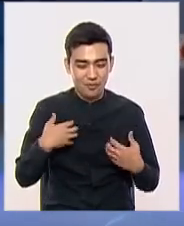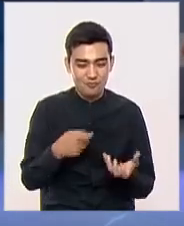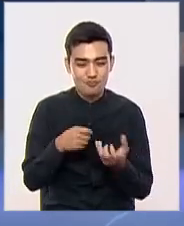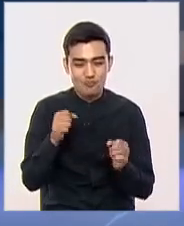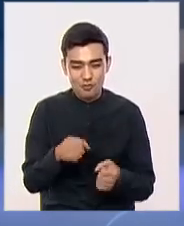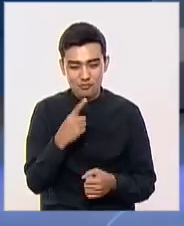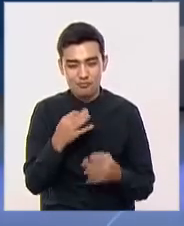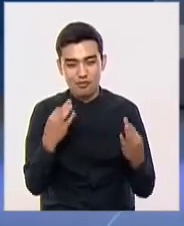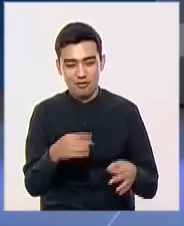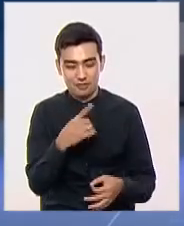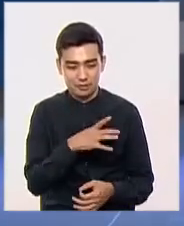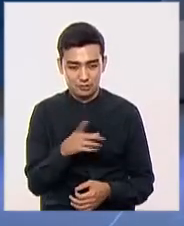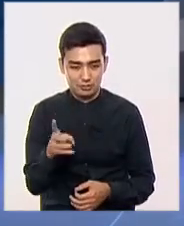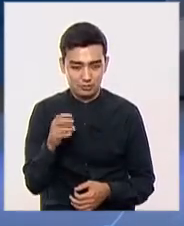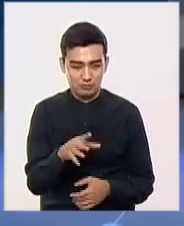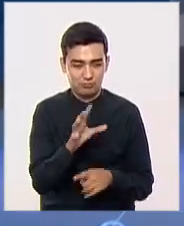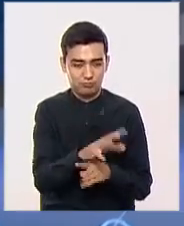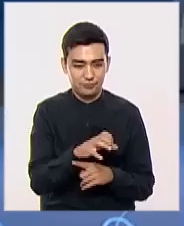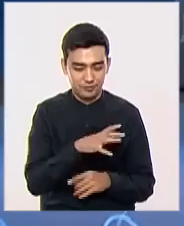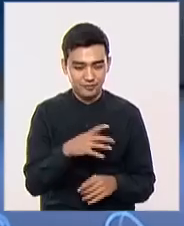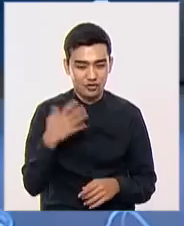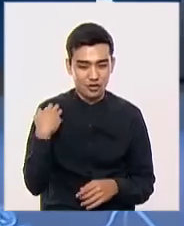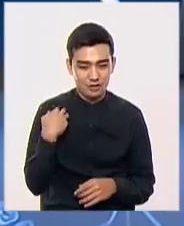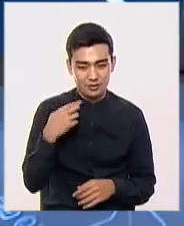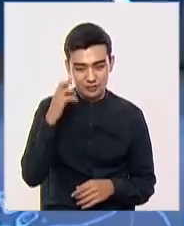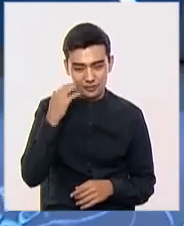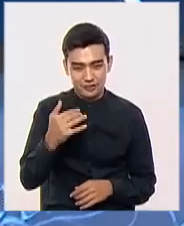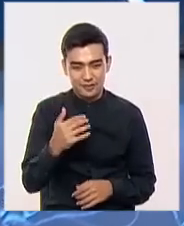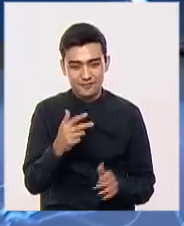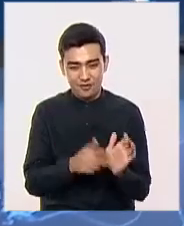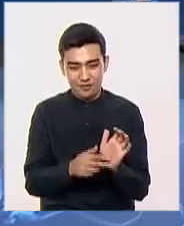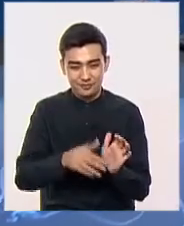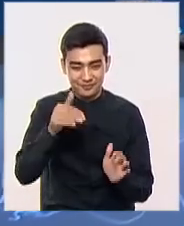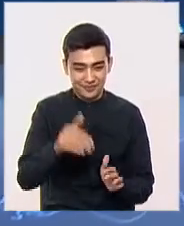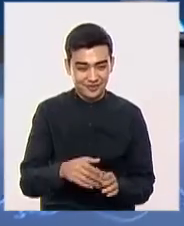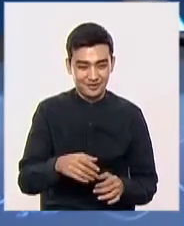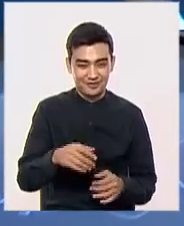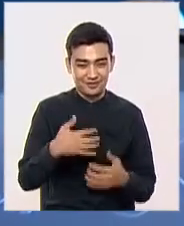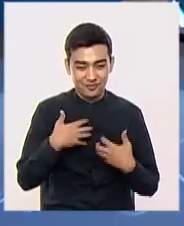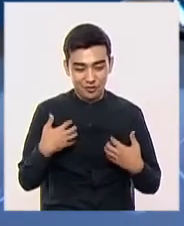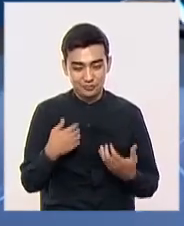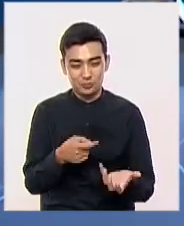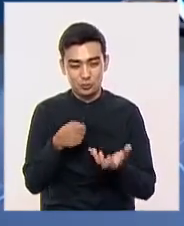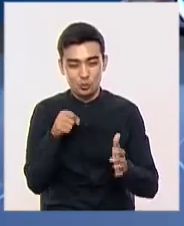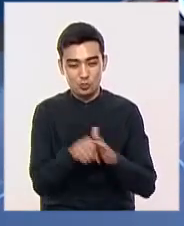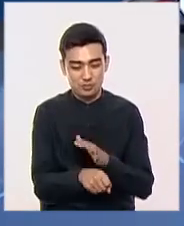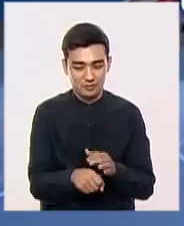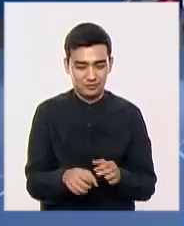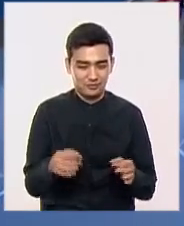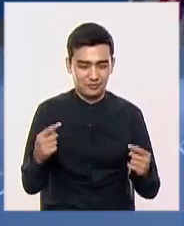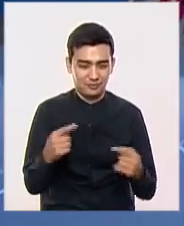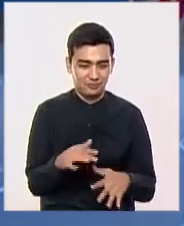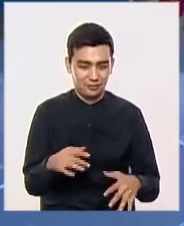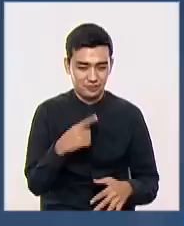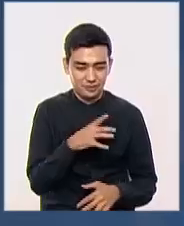Акбөкөндөрдүн маселесине атысты карамау керек деген мамлекет башчысы 80 000 кийикти атуу дурус эмес деди. Бул шектен чыккан